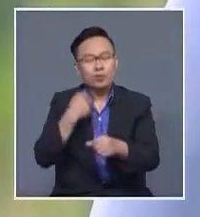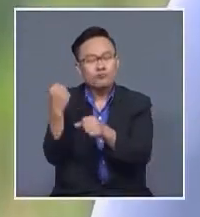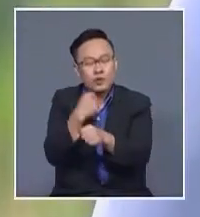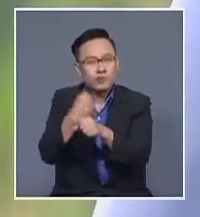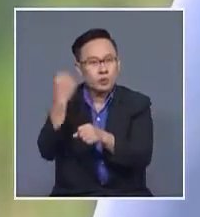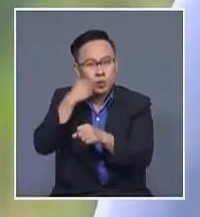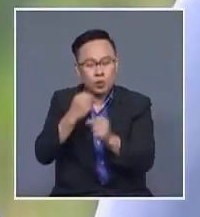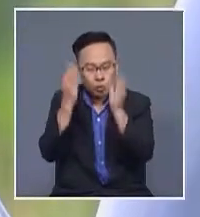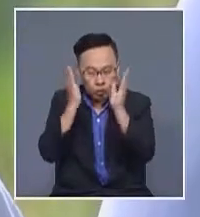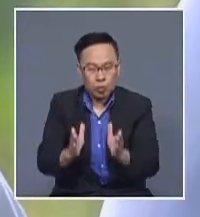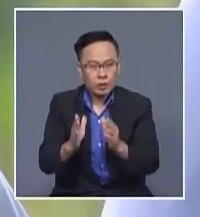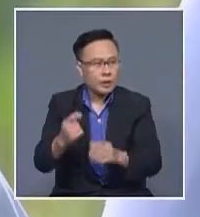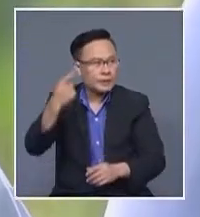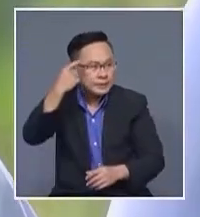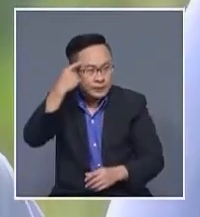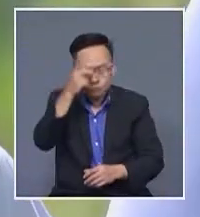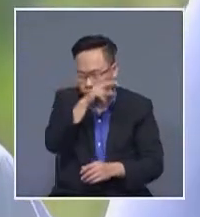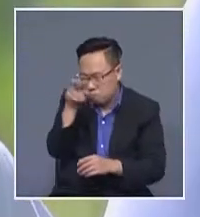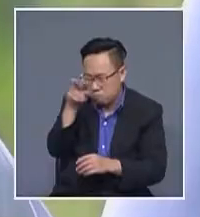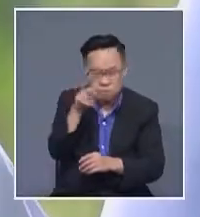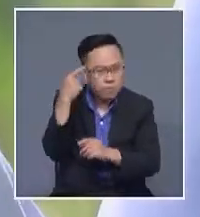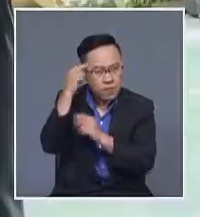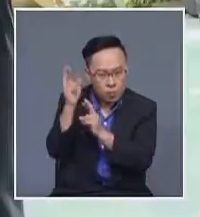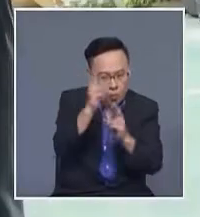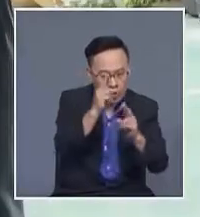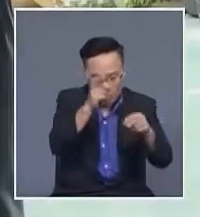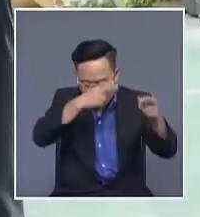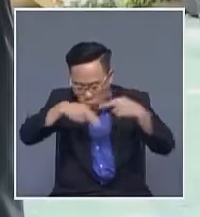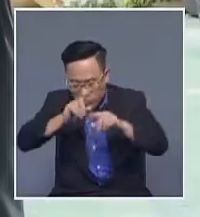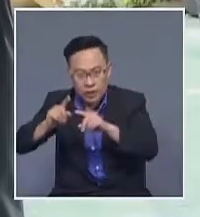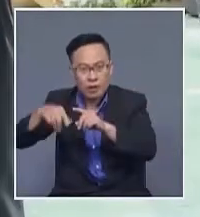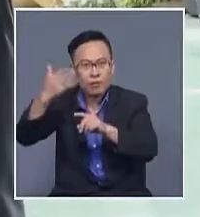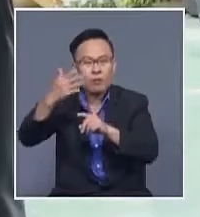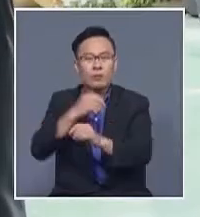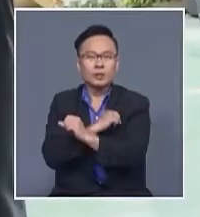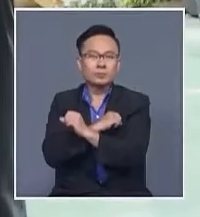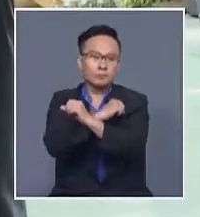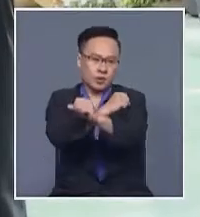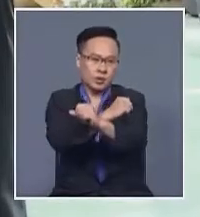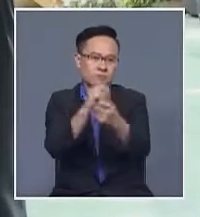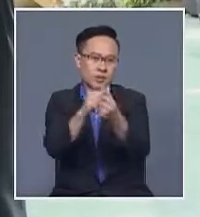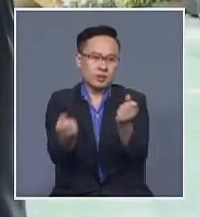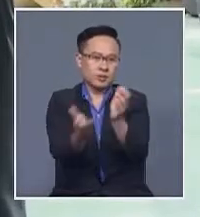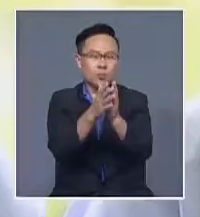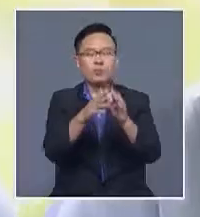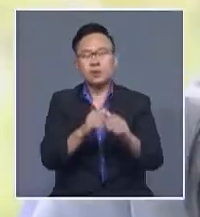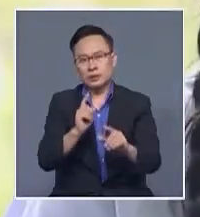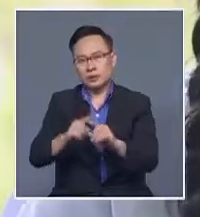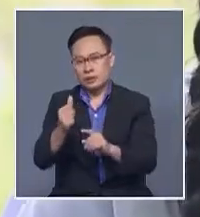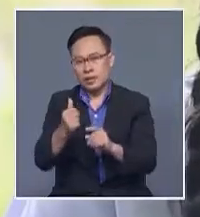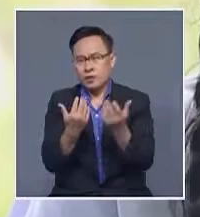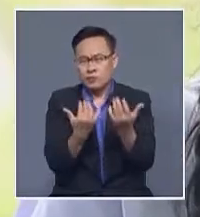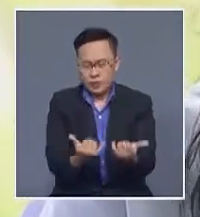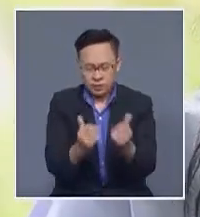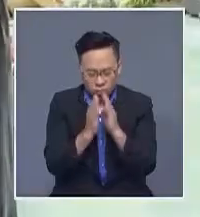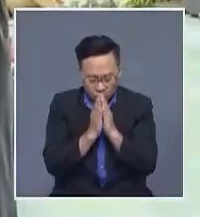ความปลอดภัยนี้นะคะหนูเชื่อเลยล่ะค่ะว่าเหตุการณ์สูญเสียที่ไม่คาดคิดนั้นคงลดลงไปได้เยอะเลยทีเดียวว ันนี้ก็ต้องขอขอ